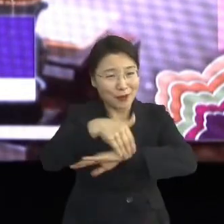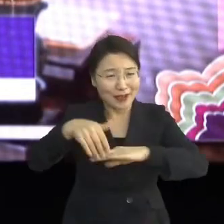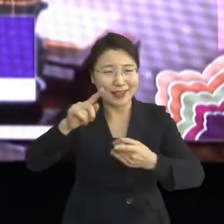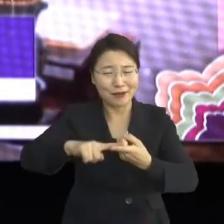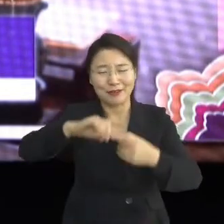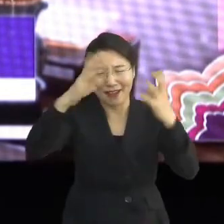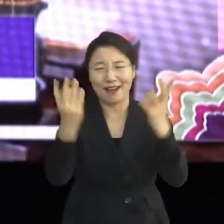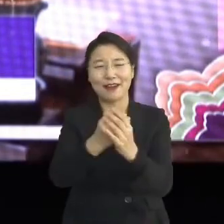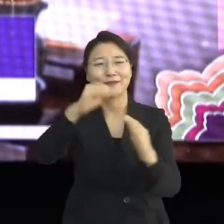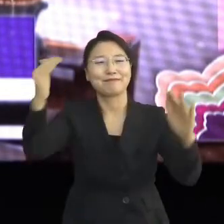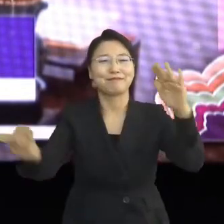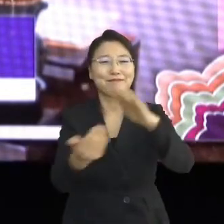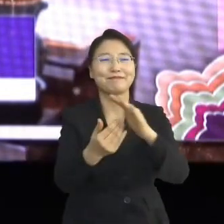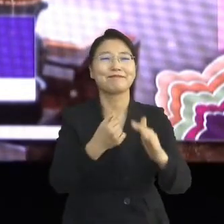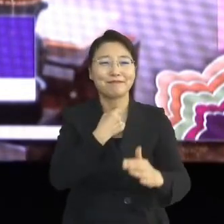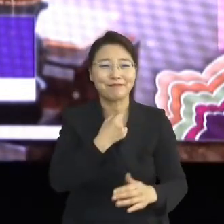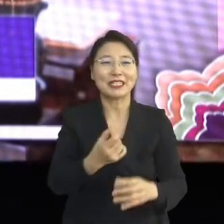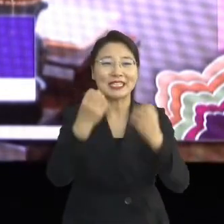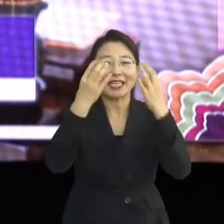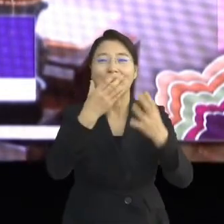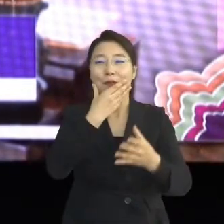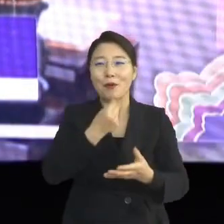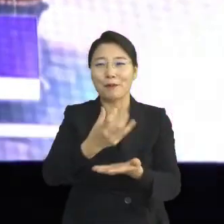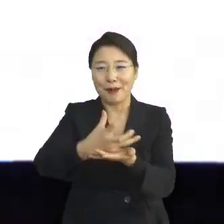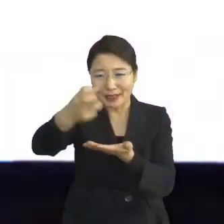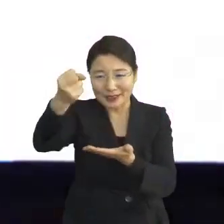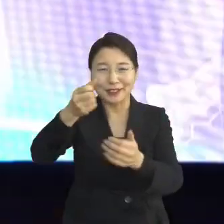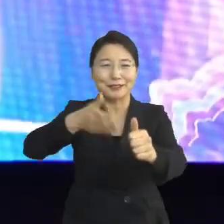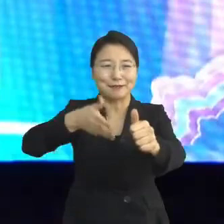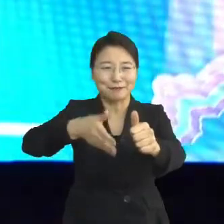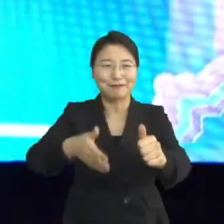바랍니다. 새해 복 많이 받으세요.